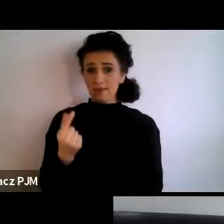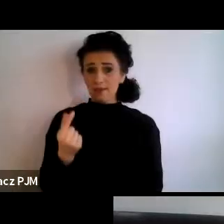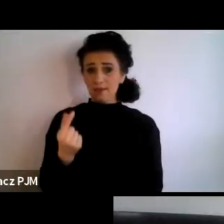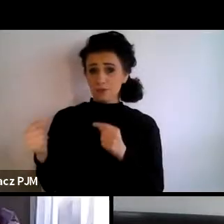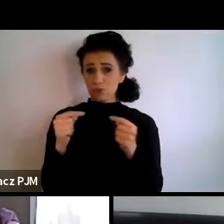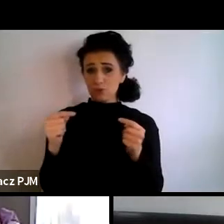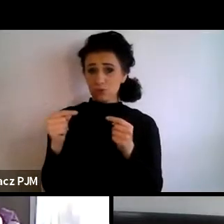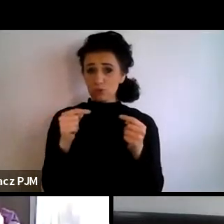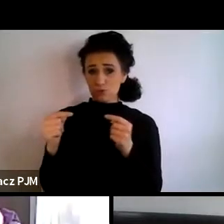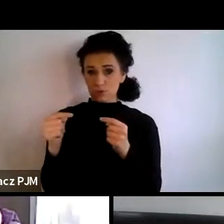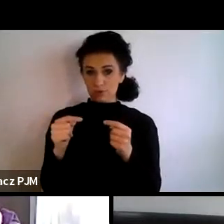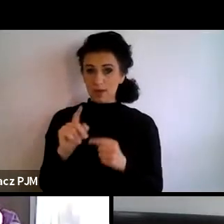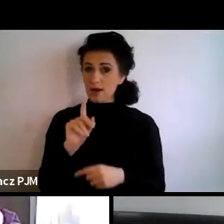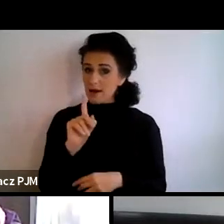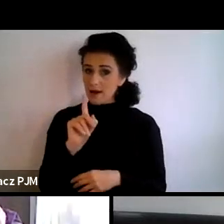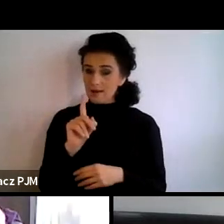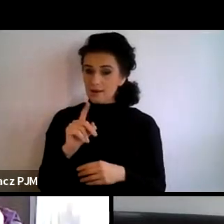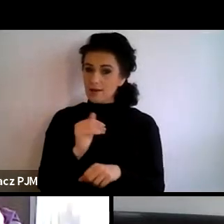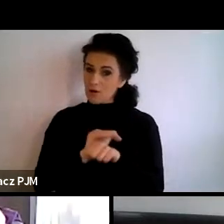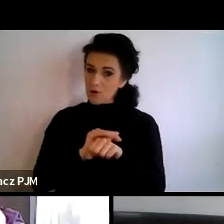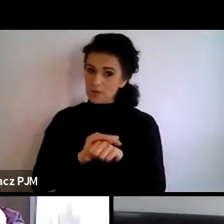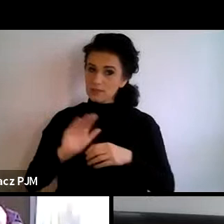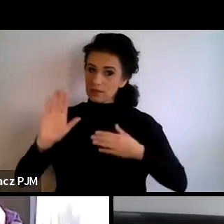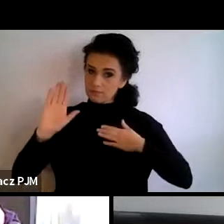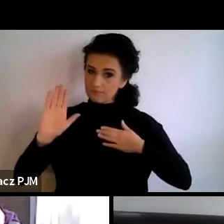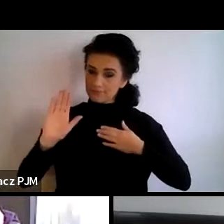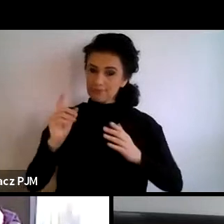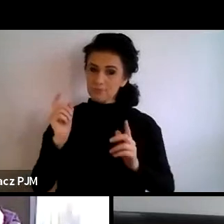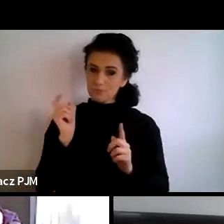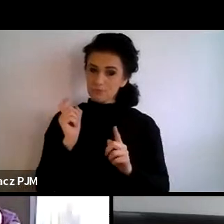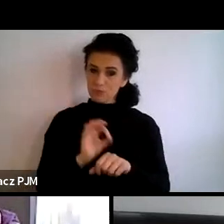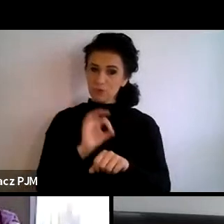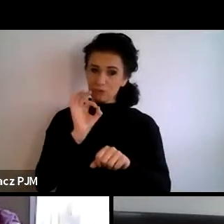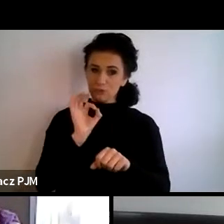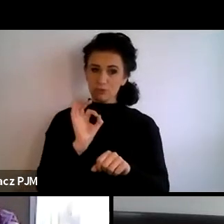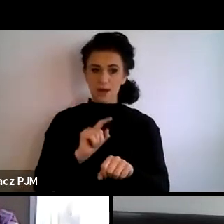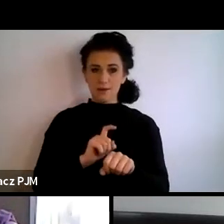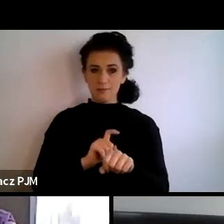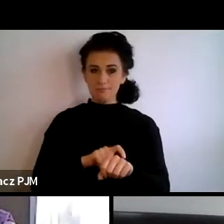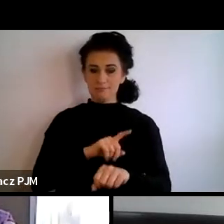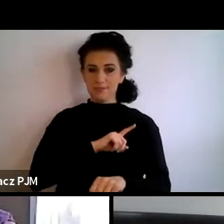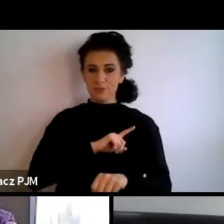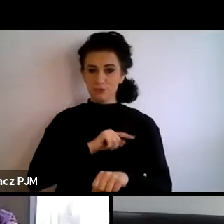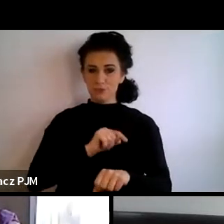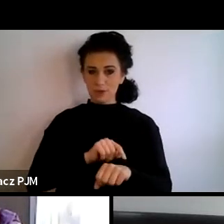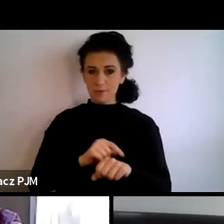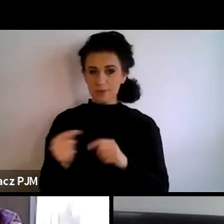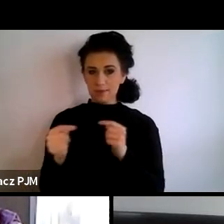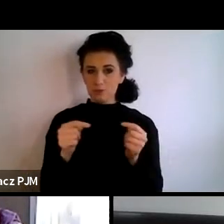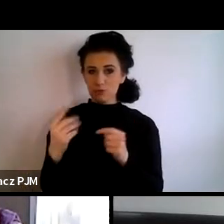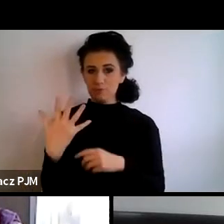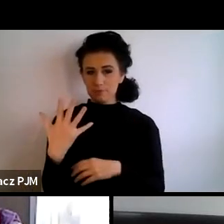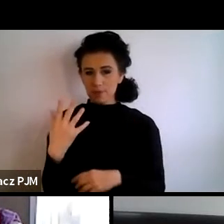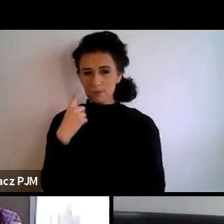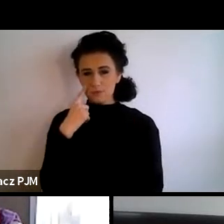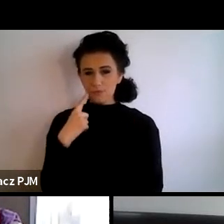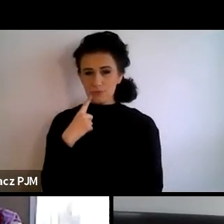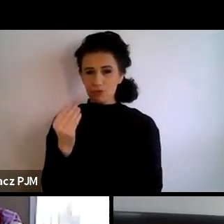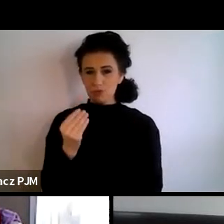obiecaliśmy Państwu punktualność i teraz nam zostaje 5-10 minut na dyskusję. Jeżeli Państwo